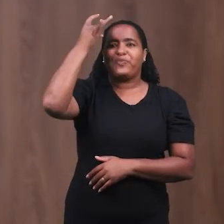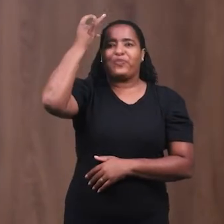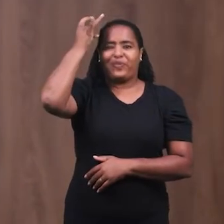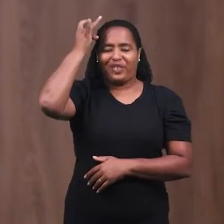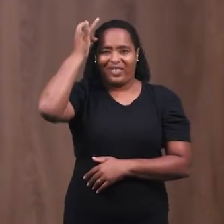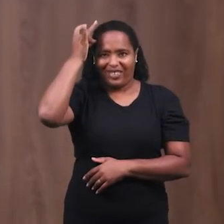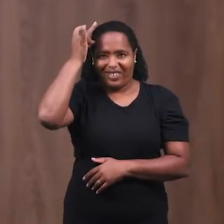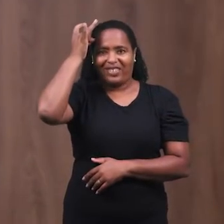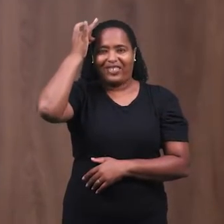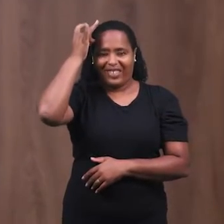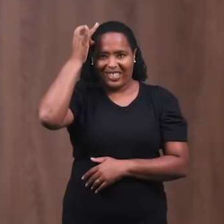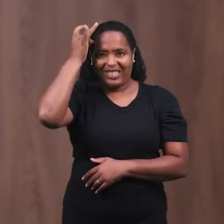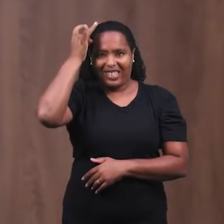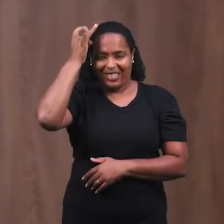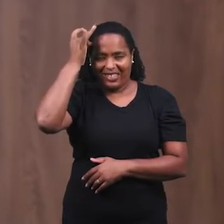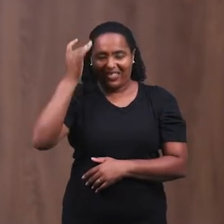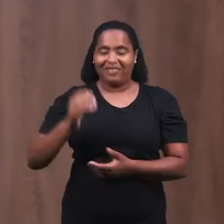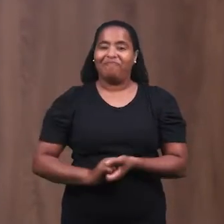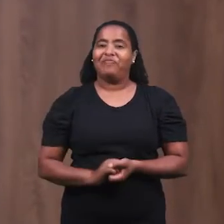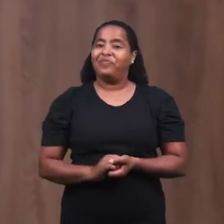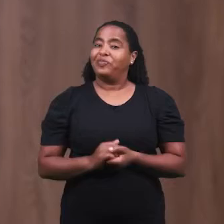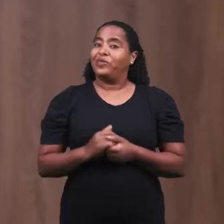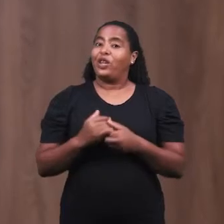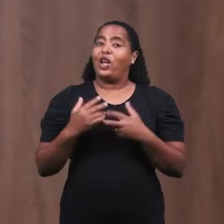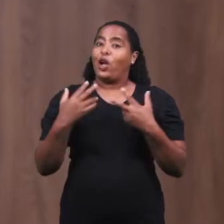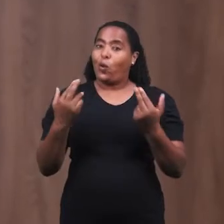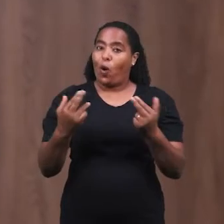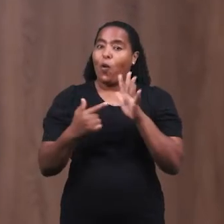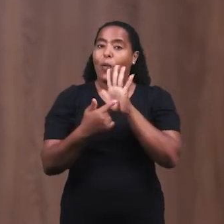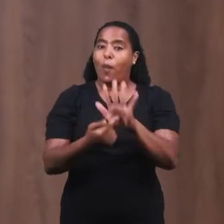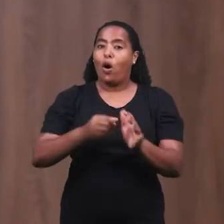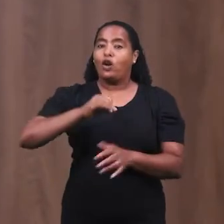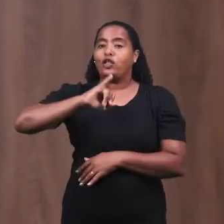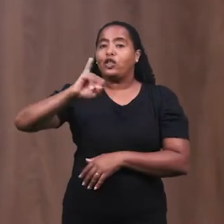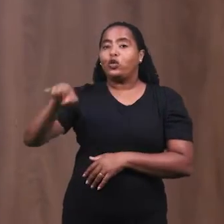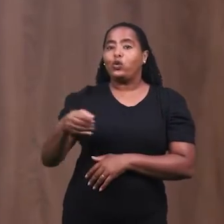Святой. Как пророк Иоанн Креститель говорит,